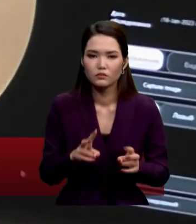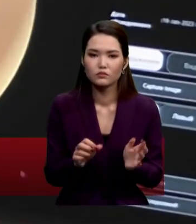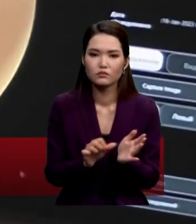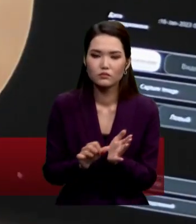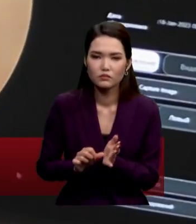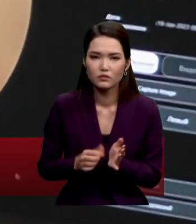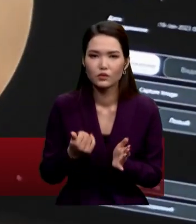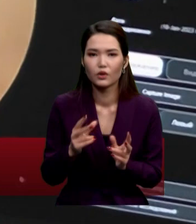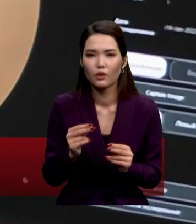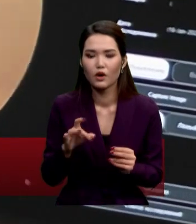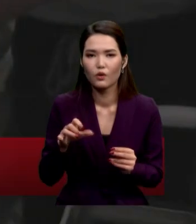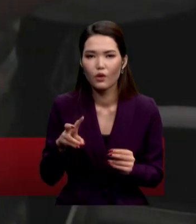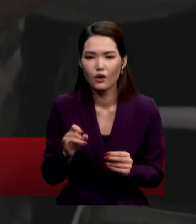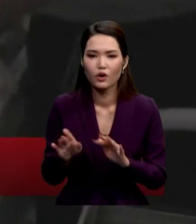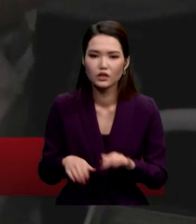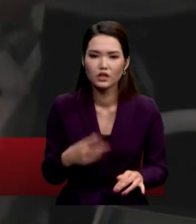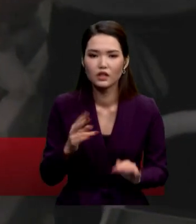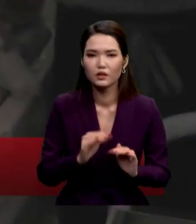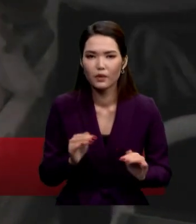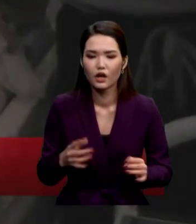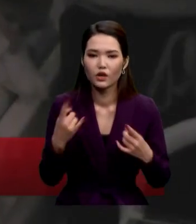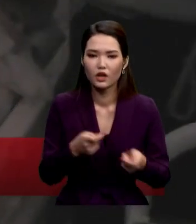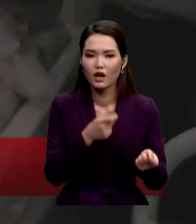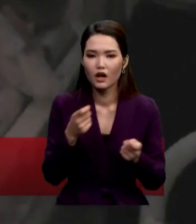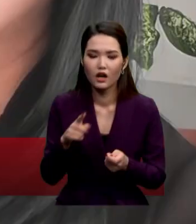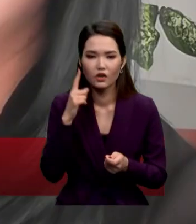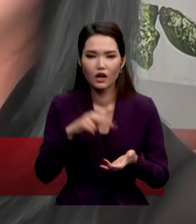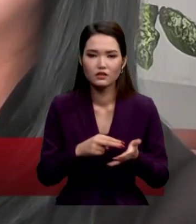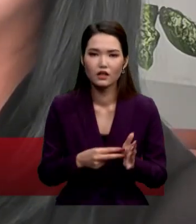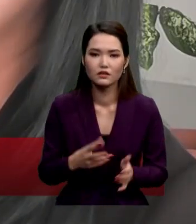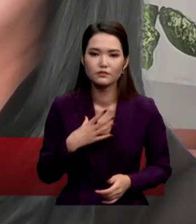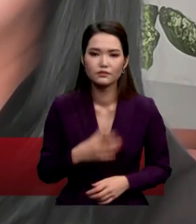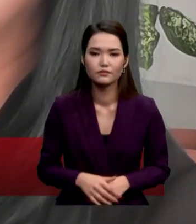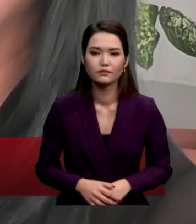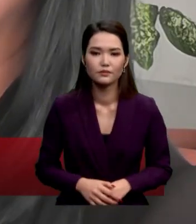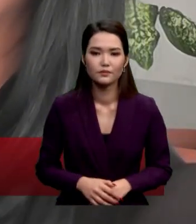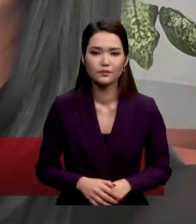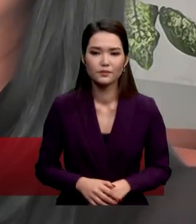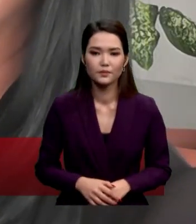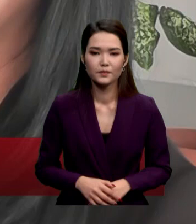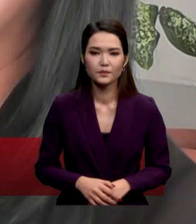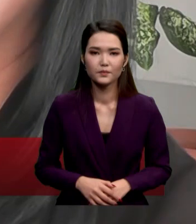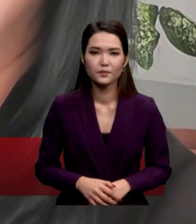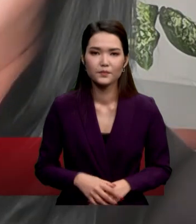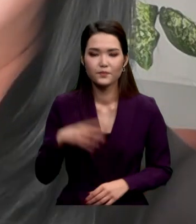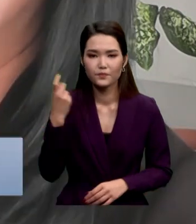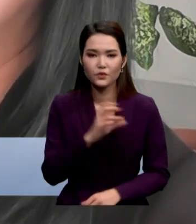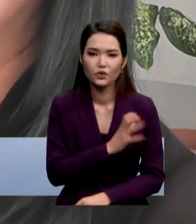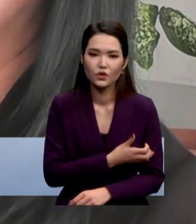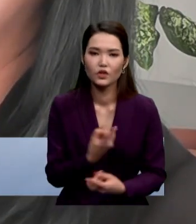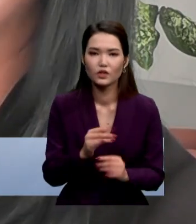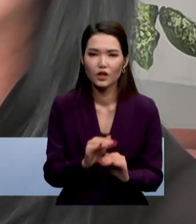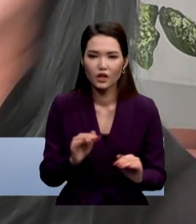лазерлік коагуляциясынан кейінгі екі баланың динамикасы жақсарған. Проблема ретинопатии у недоношенных. Шала туған